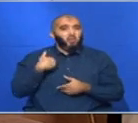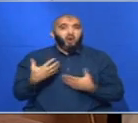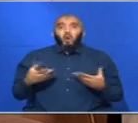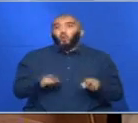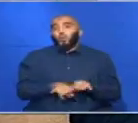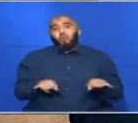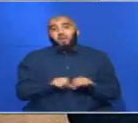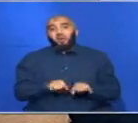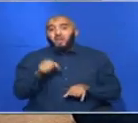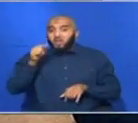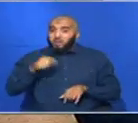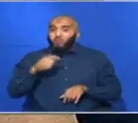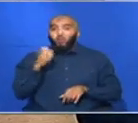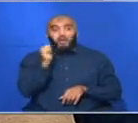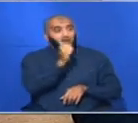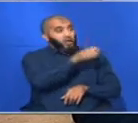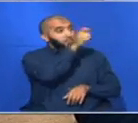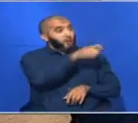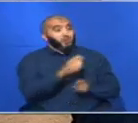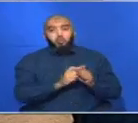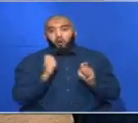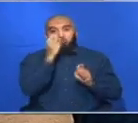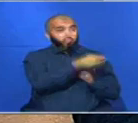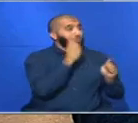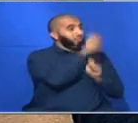ماله في هذه الحاله شيخنا